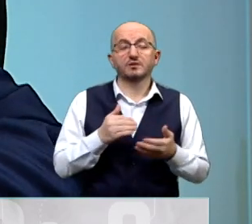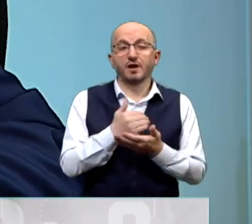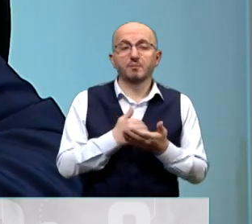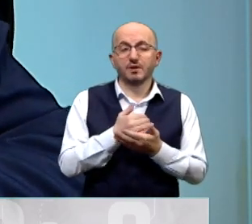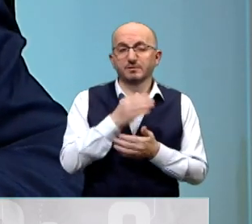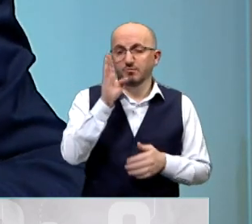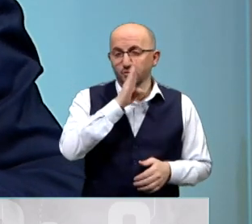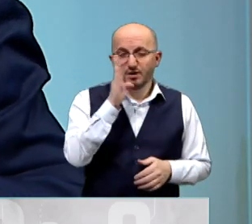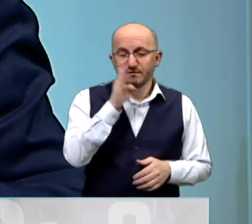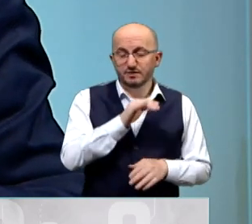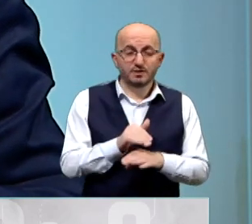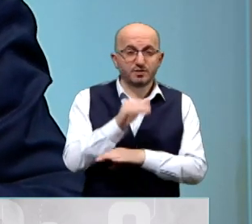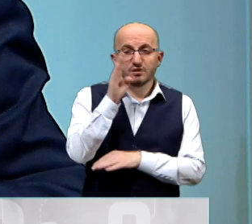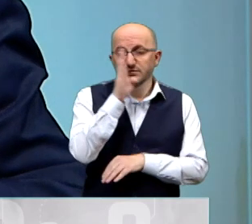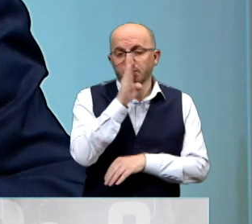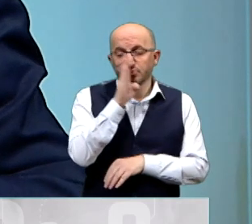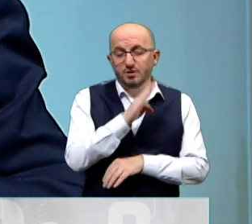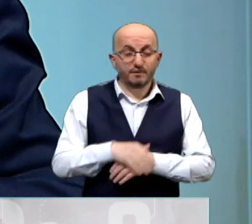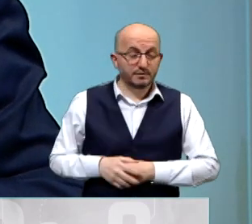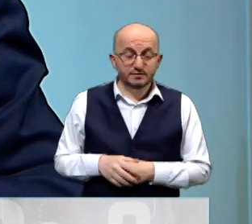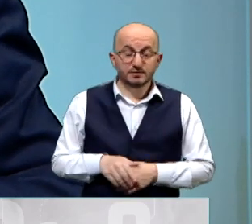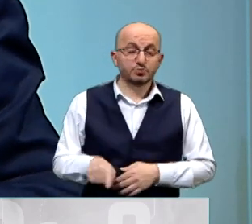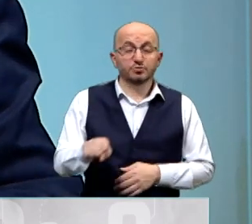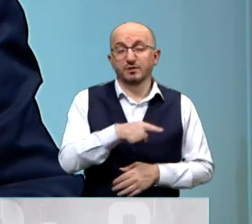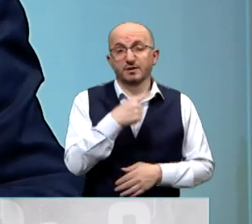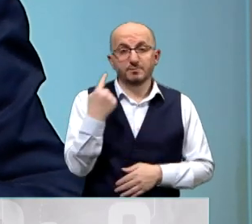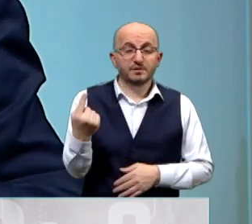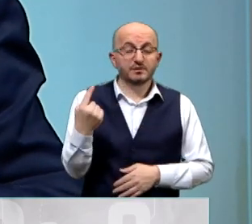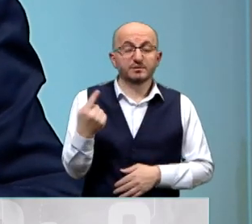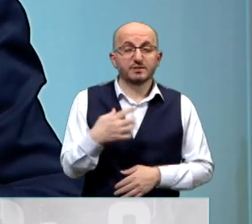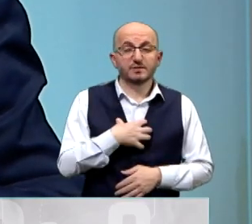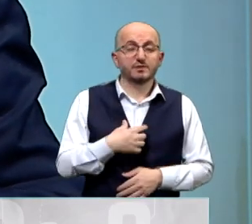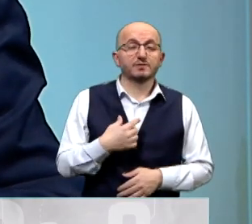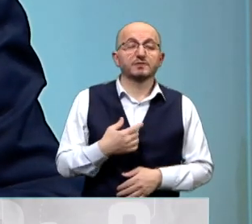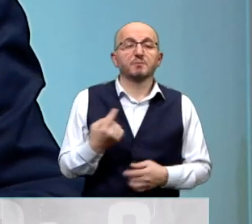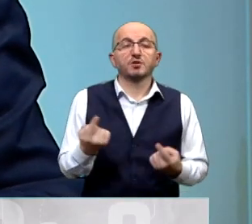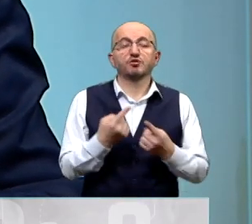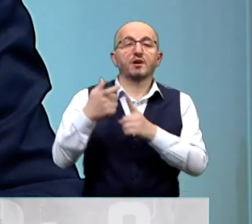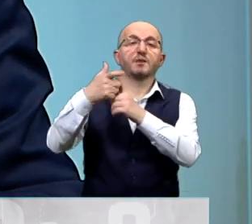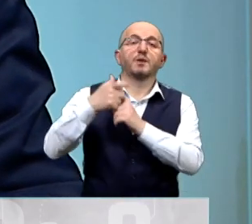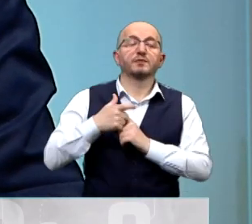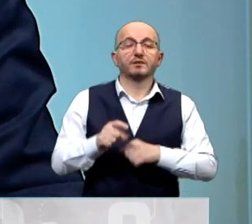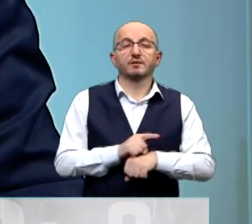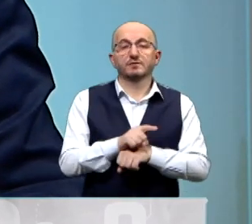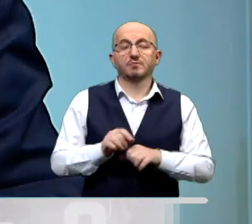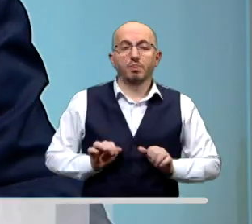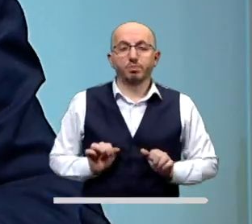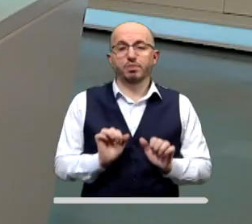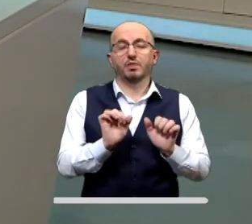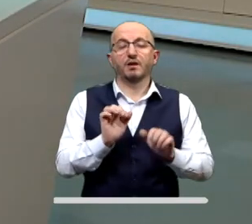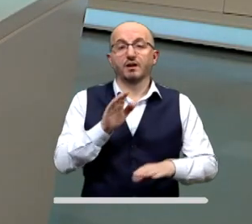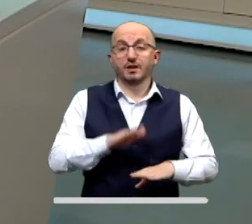münafıktır yaşantıda münafıktır Bunlardan birisi de kendisine bir şeye emanet edildiği zaman